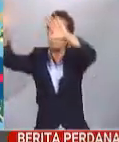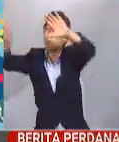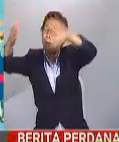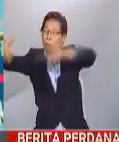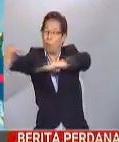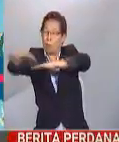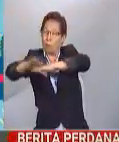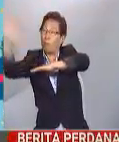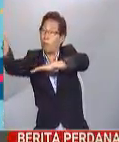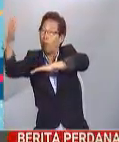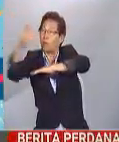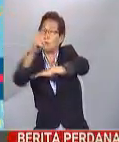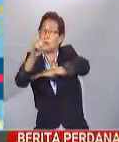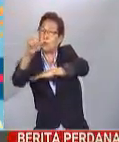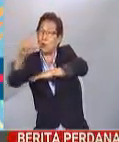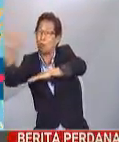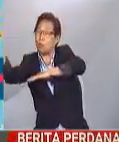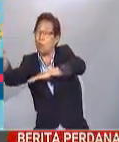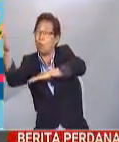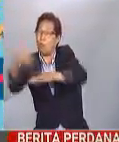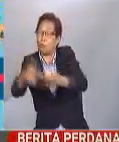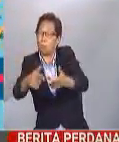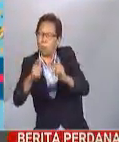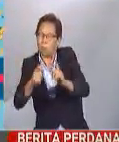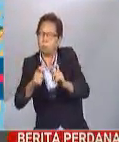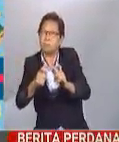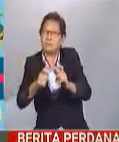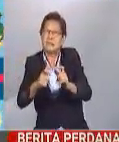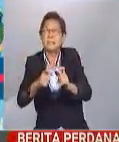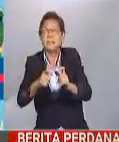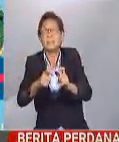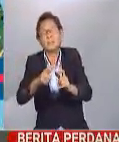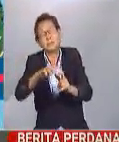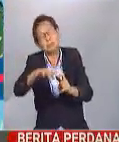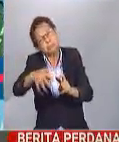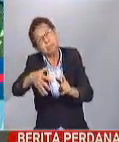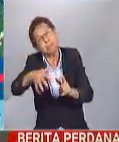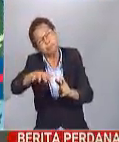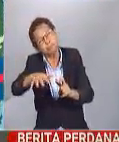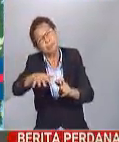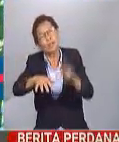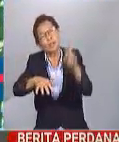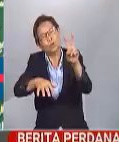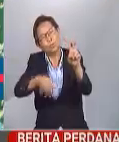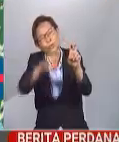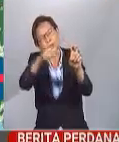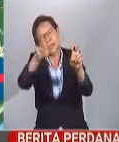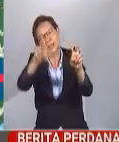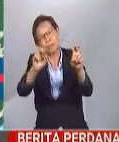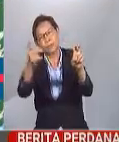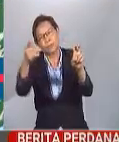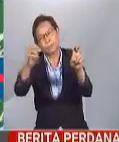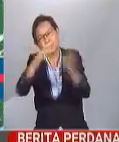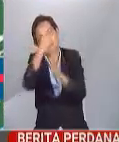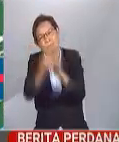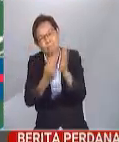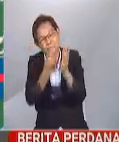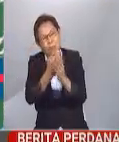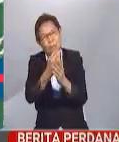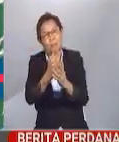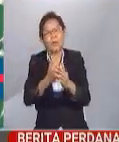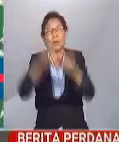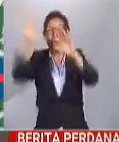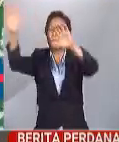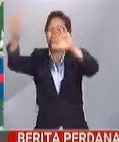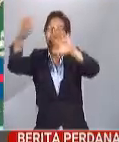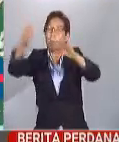angin daripada arah timur laut dengan kelajuan yang agak sederhana sekitar 20 hingga ke 30 km sejam dan dengan